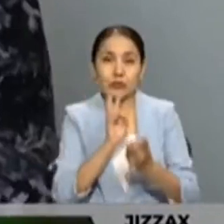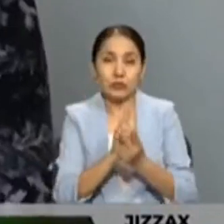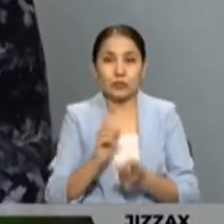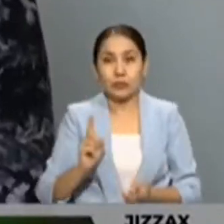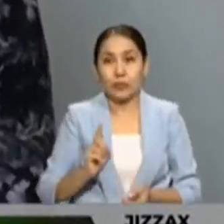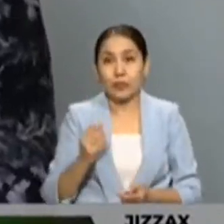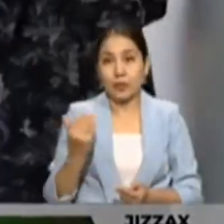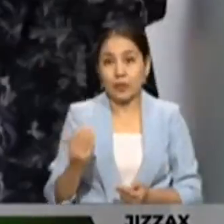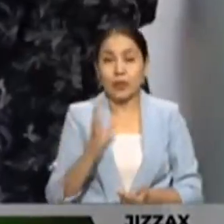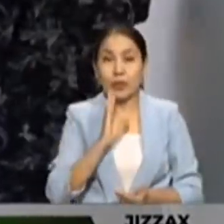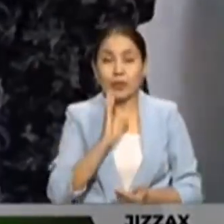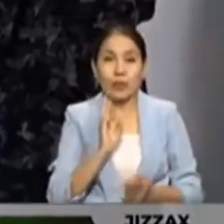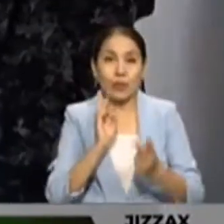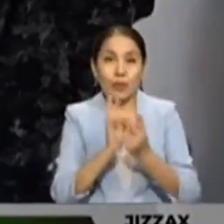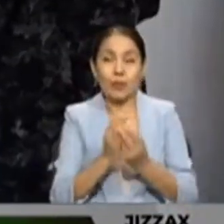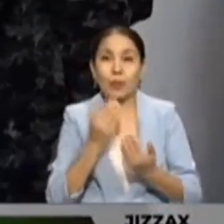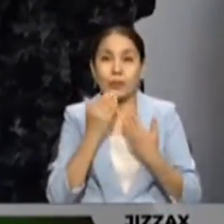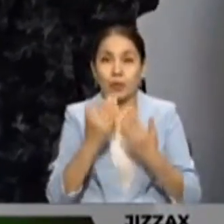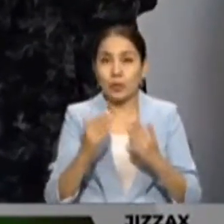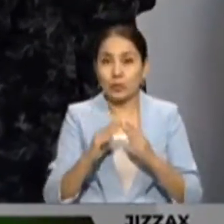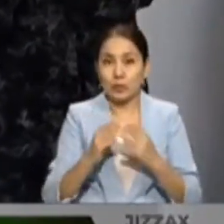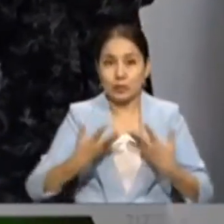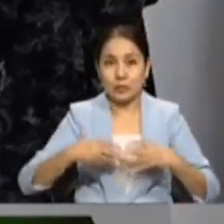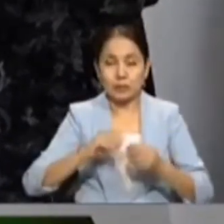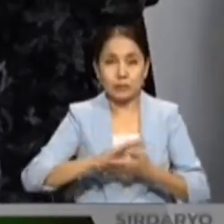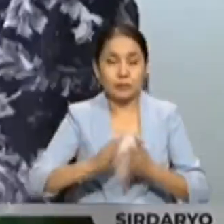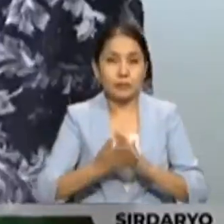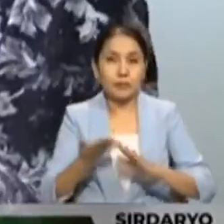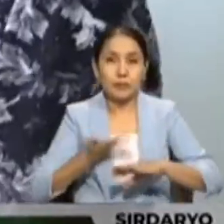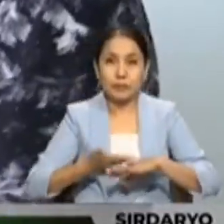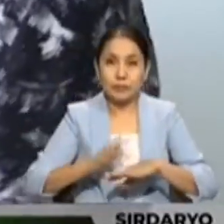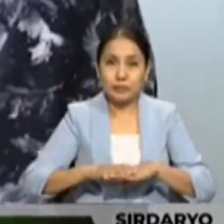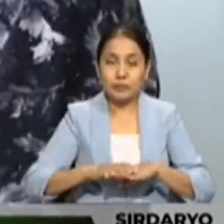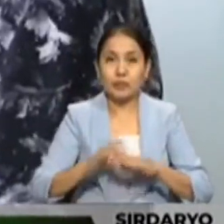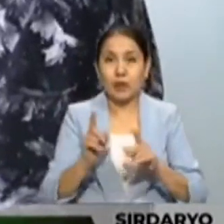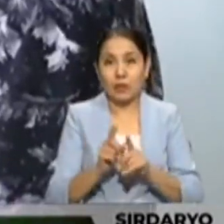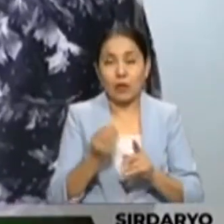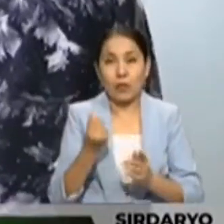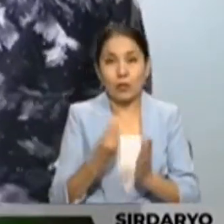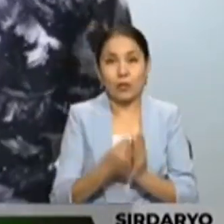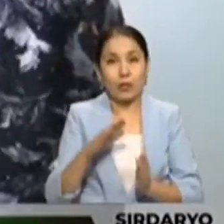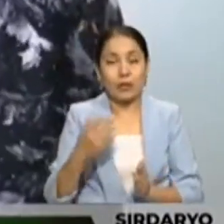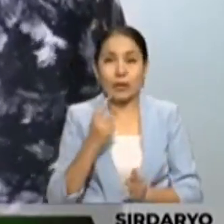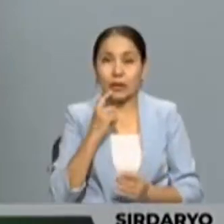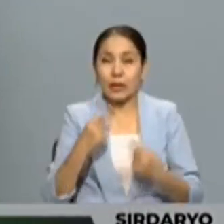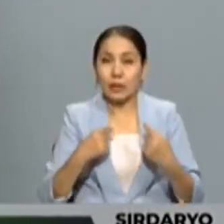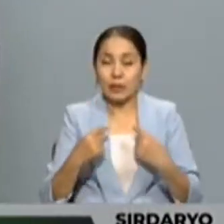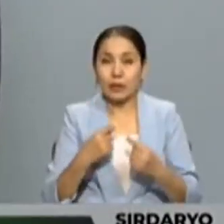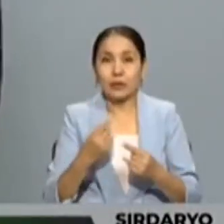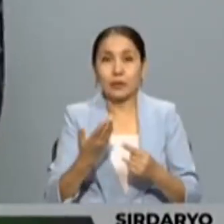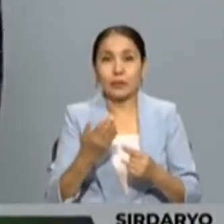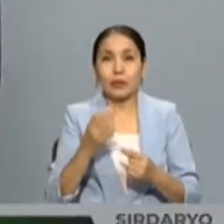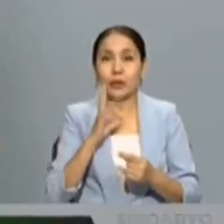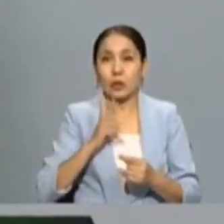kutdi. Maysara Xo'jamovaning muddaosi oilaviy sharoiti og'ir ahvolga kelib qolganligi, moddiy tomonlama qiynalib kenja qizi